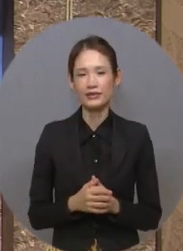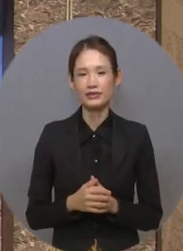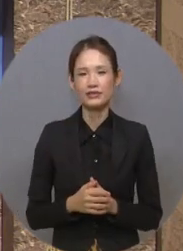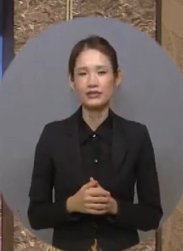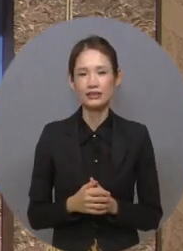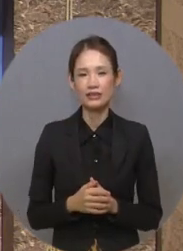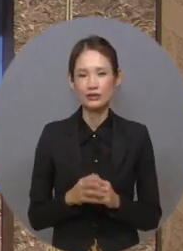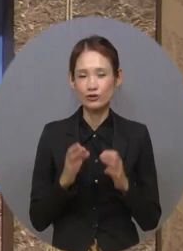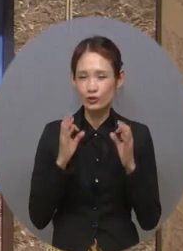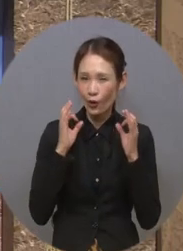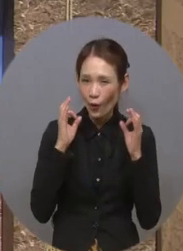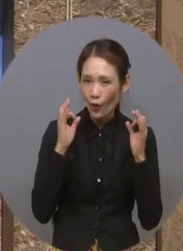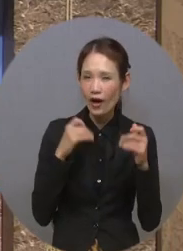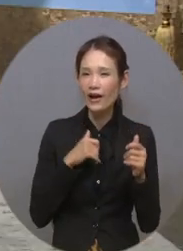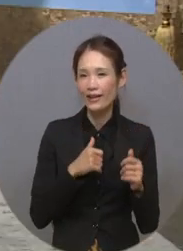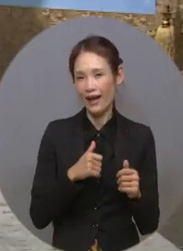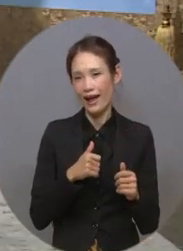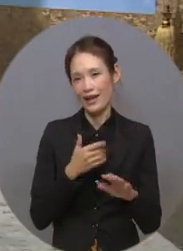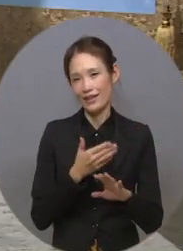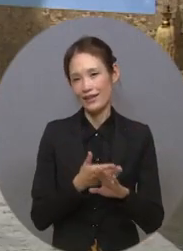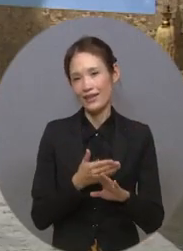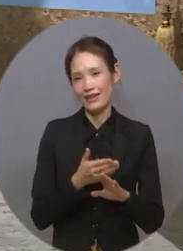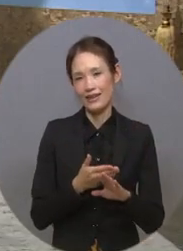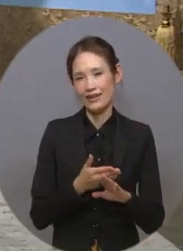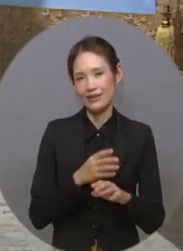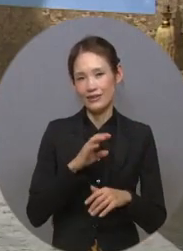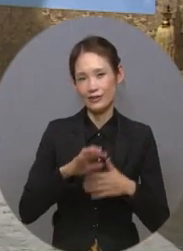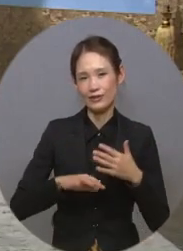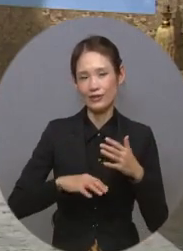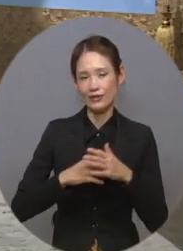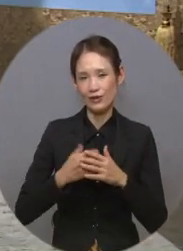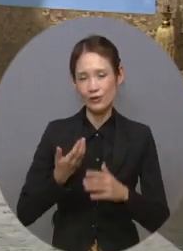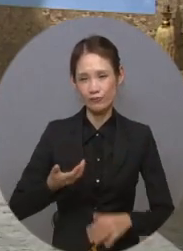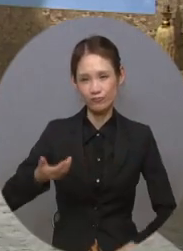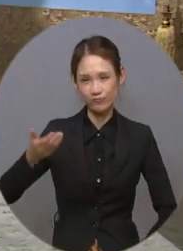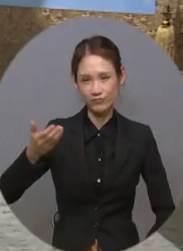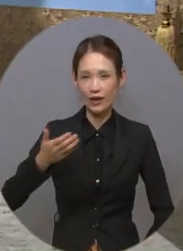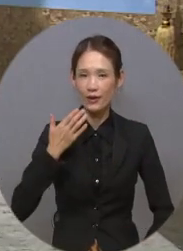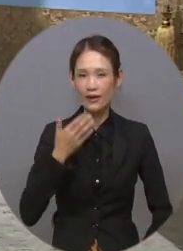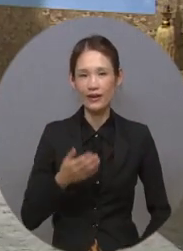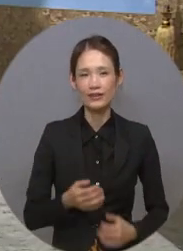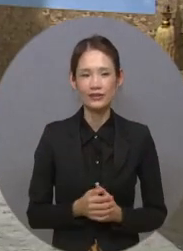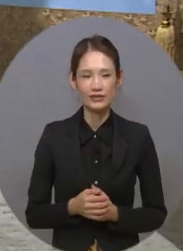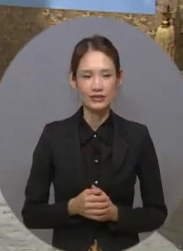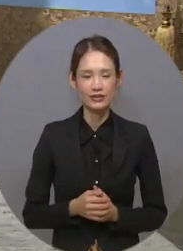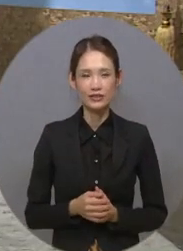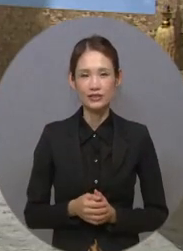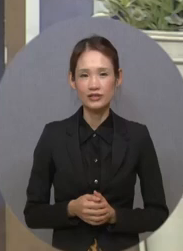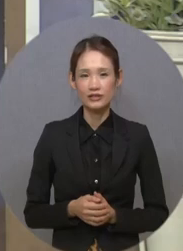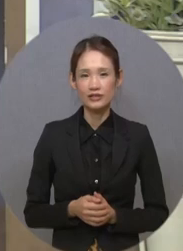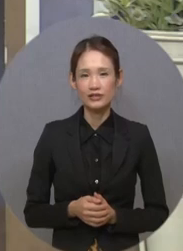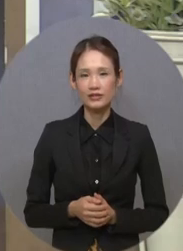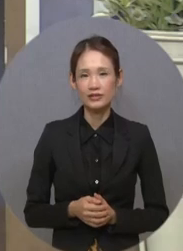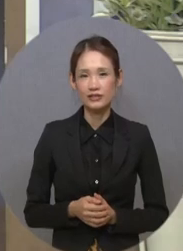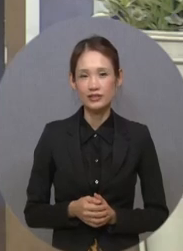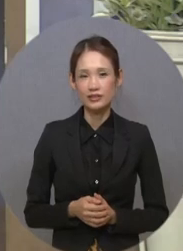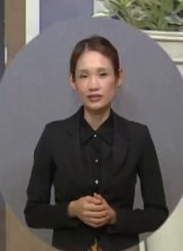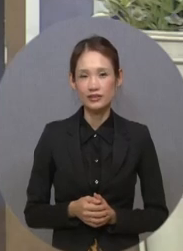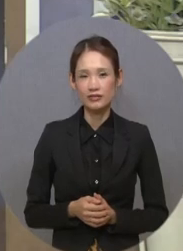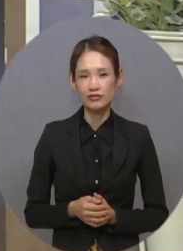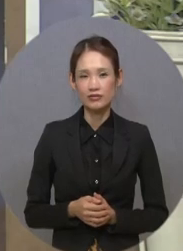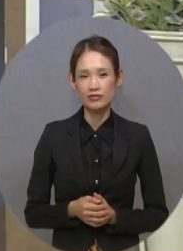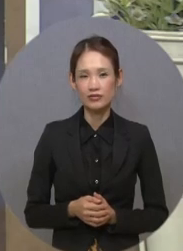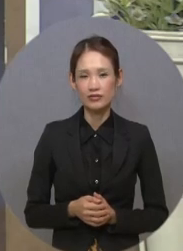누가 노력하기 나름인 것 같아요. 예, 또 전화위복이 네. 된다면 또 전화위복으로 삼을 수도 네, 네. 있는 계기가 될 것 같습니다. 그리고 또